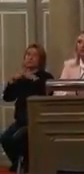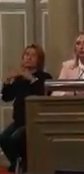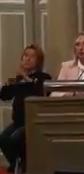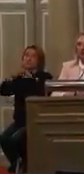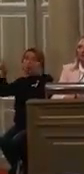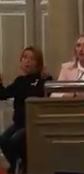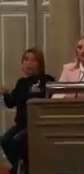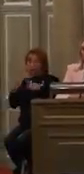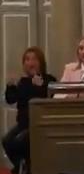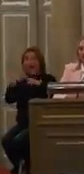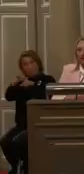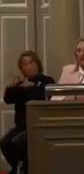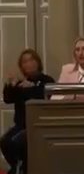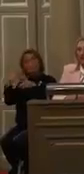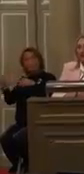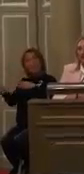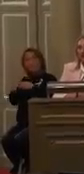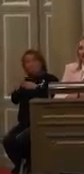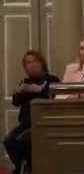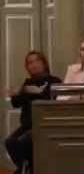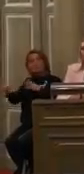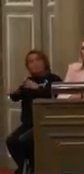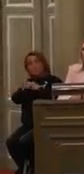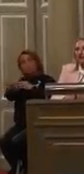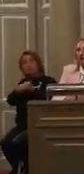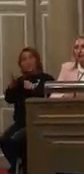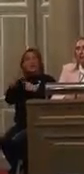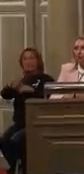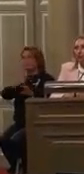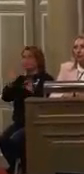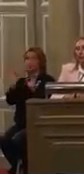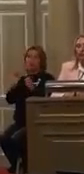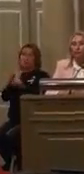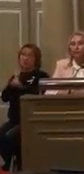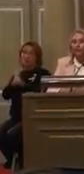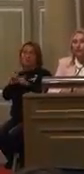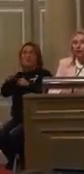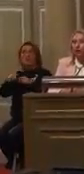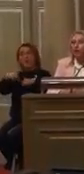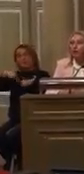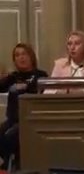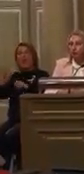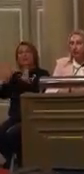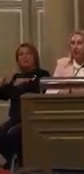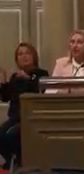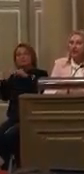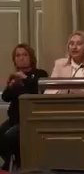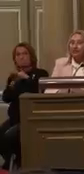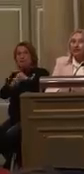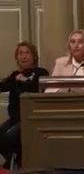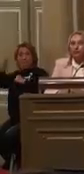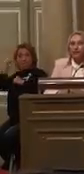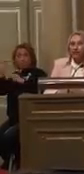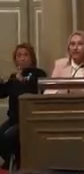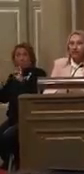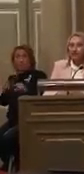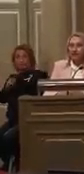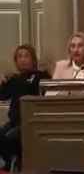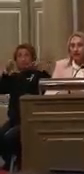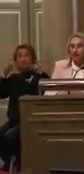nešto niste dobro napravili, jer dalje se gomila tamo otpad, ovo su snimke od juče. Znači da